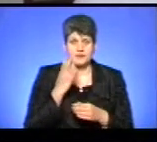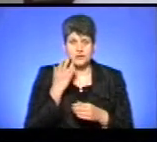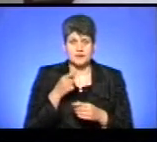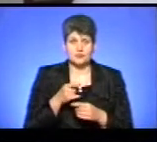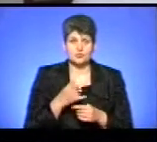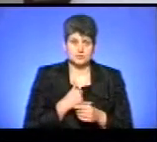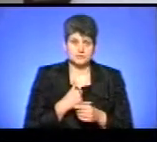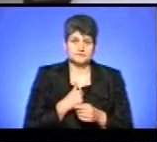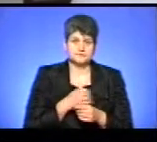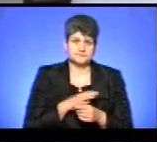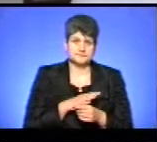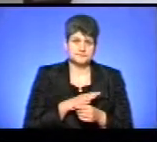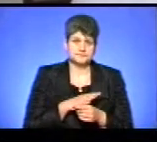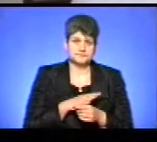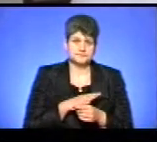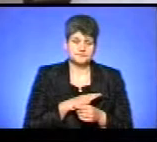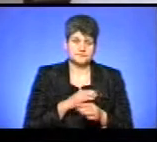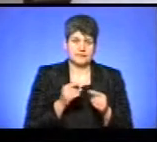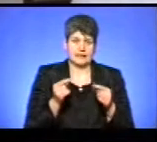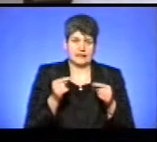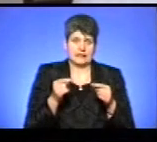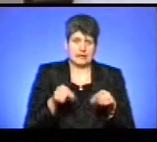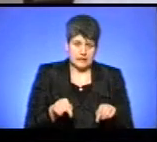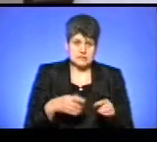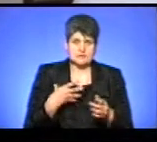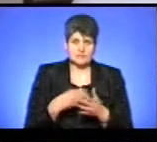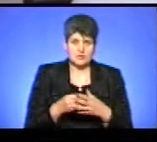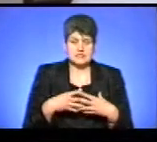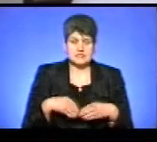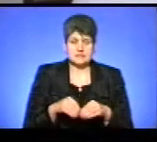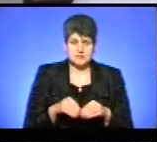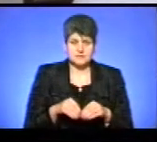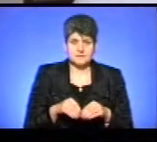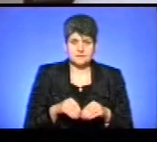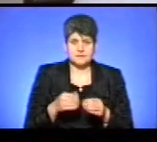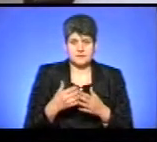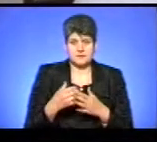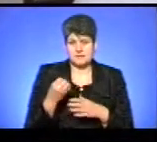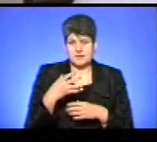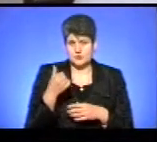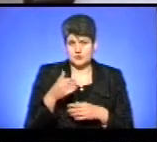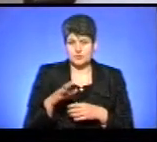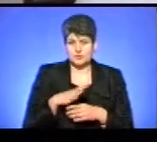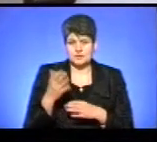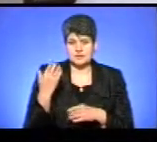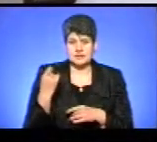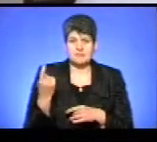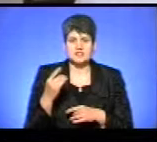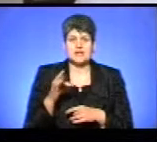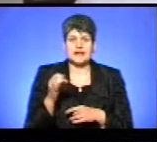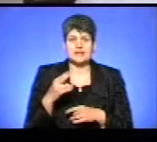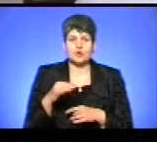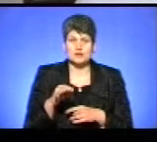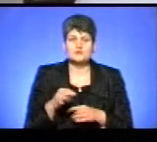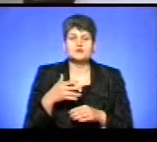зазнали такої кризи в своєму подружжі, які ми 15 років назад були на перших реколекціях, відчули, що